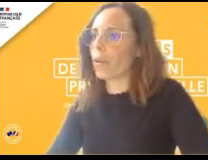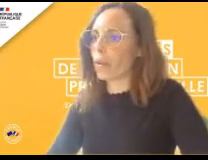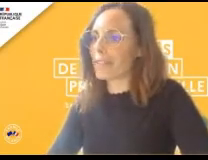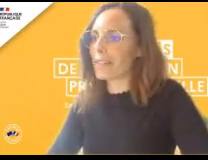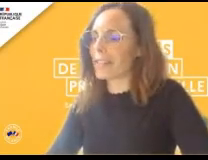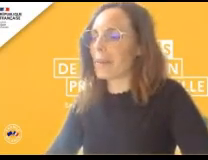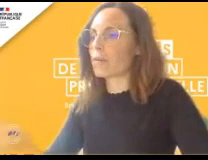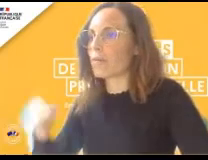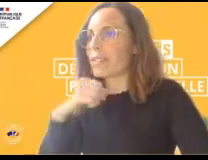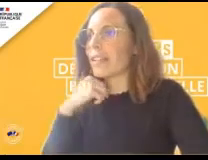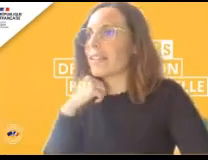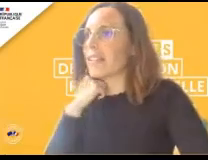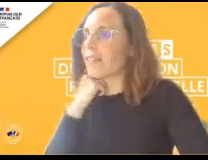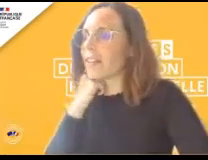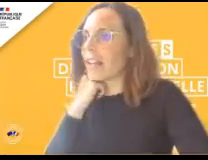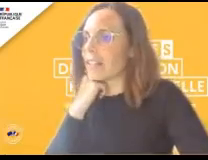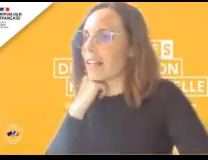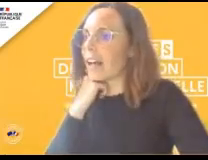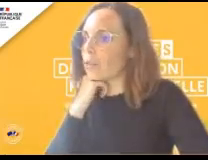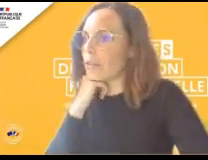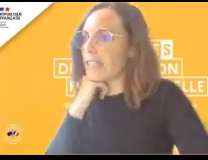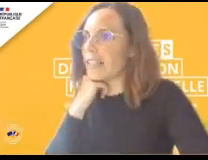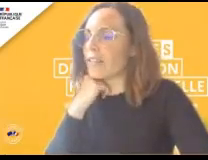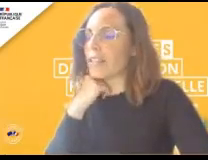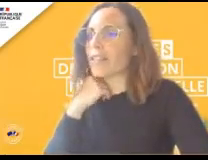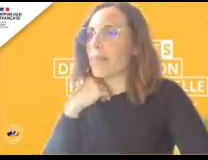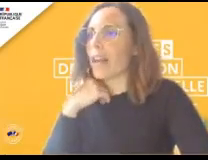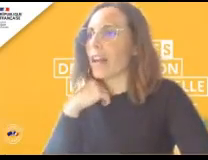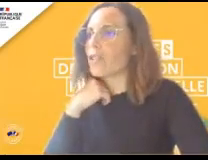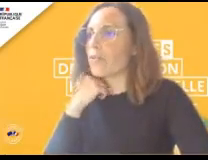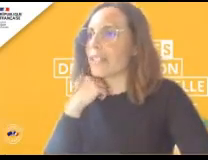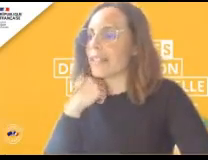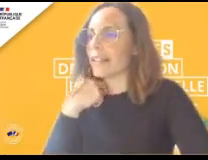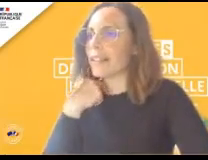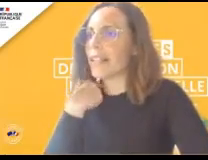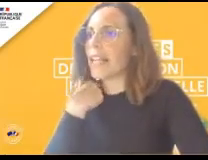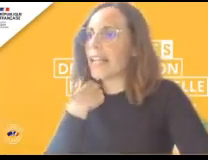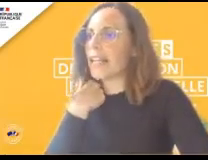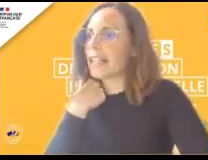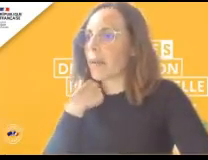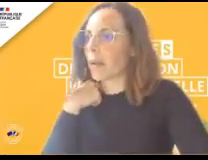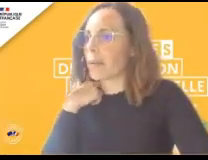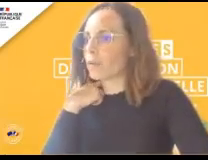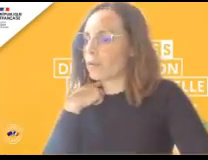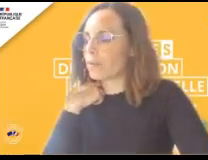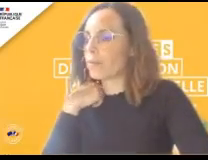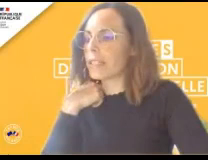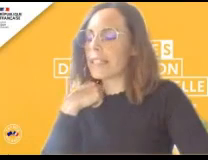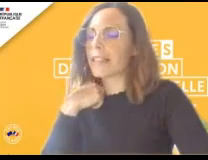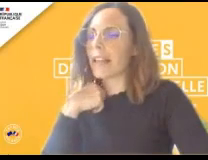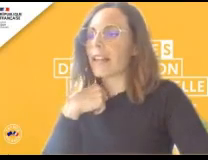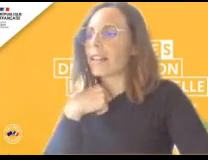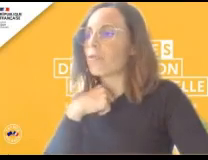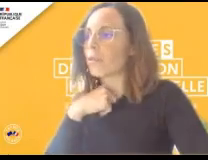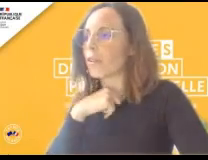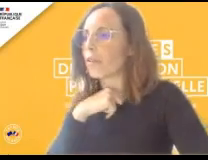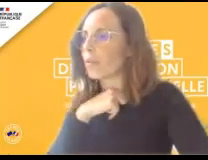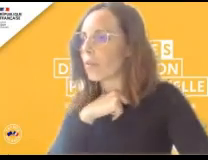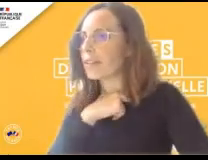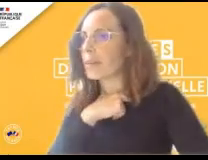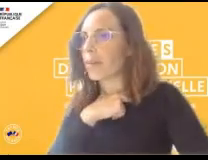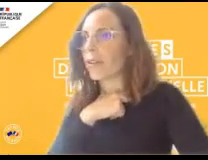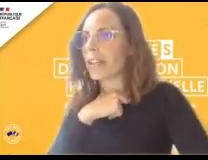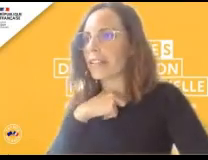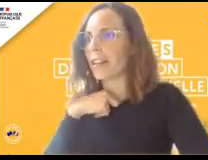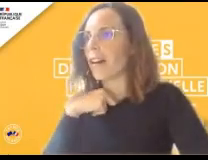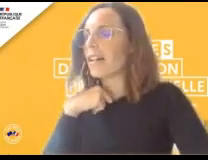information, ces espaces conseils délivrent un service gratuit qui est financé par la région Occitanie et qui permet à tout public, salariés, demandeurs